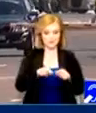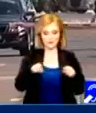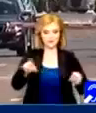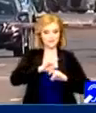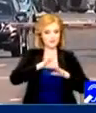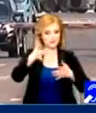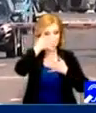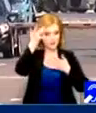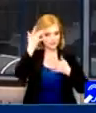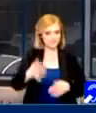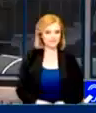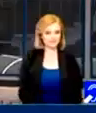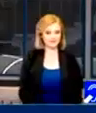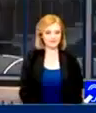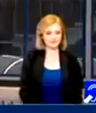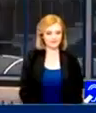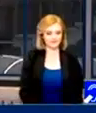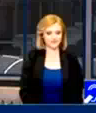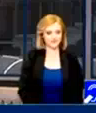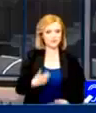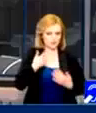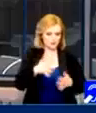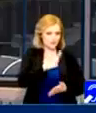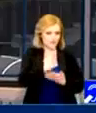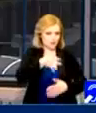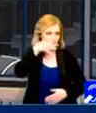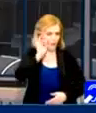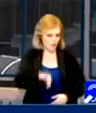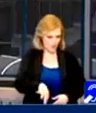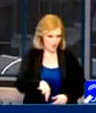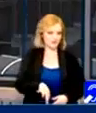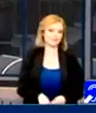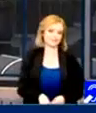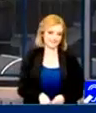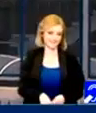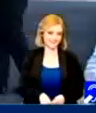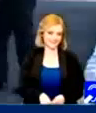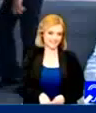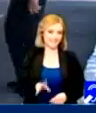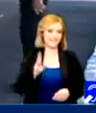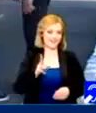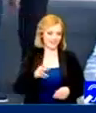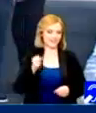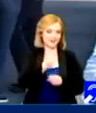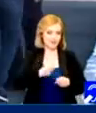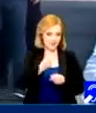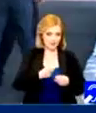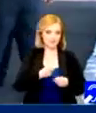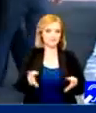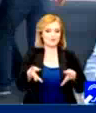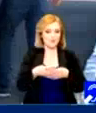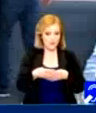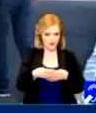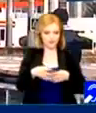perioada sărbătorilor de Paști. Noi avem experiență de a conlucra în comun în aceste perioade de